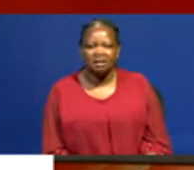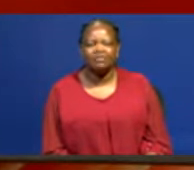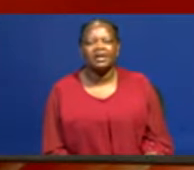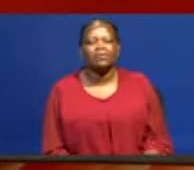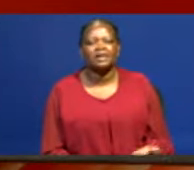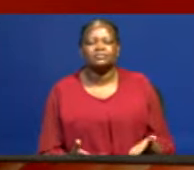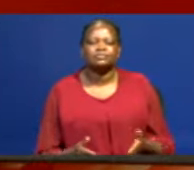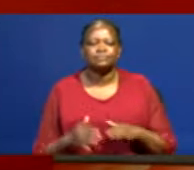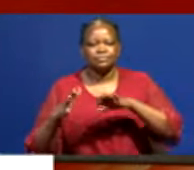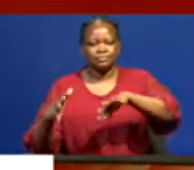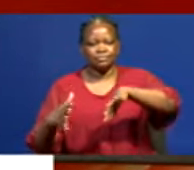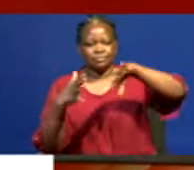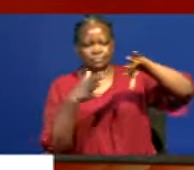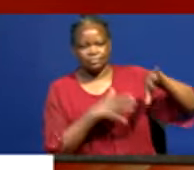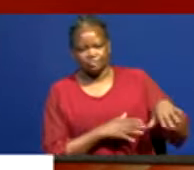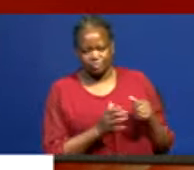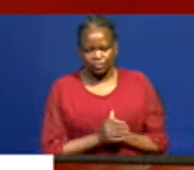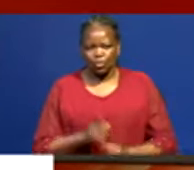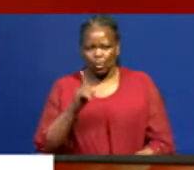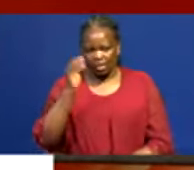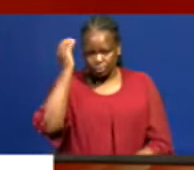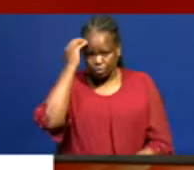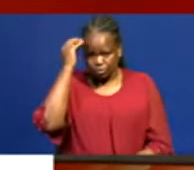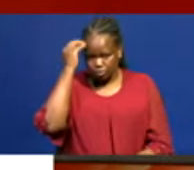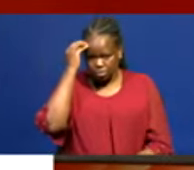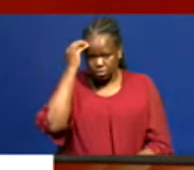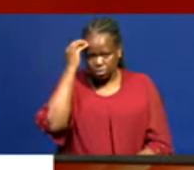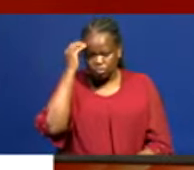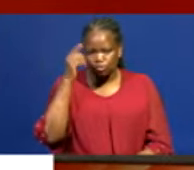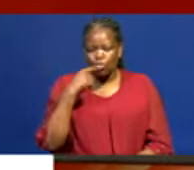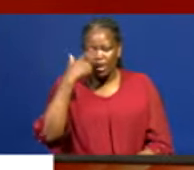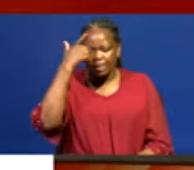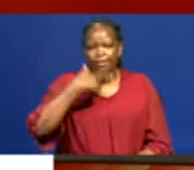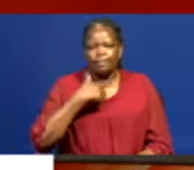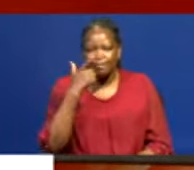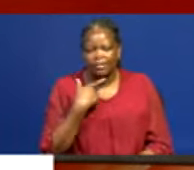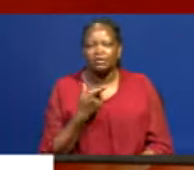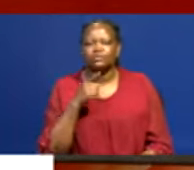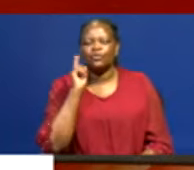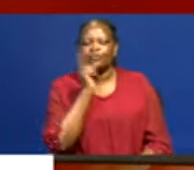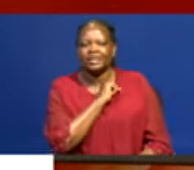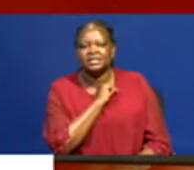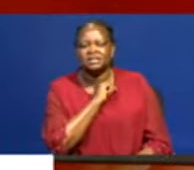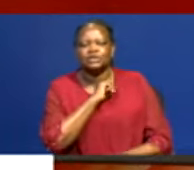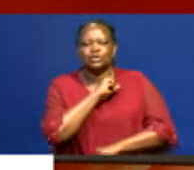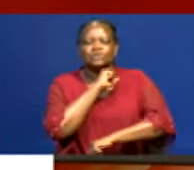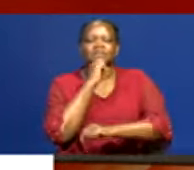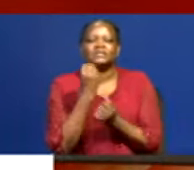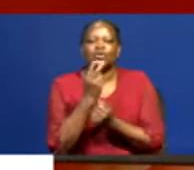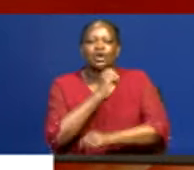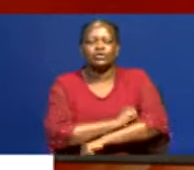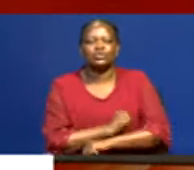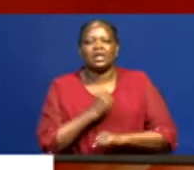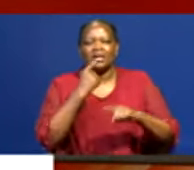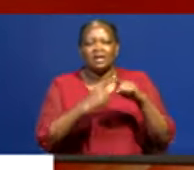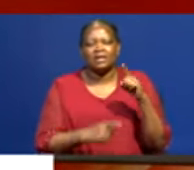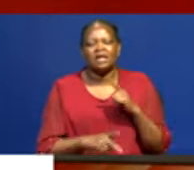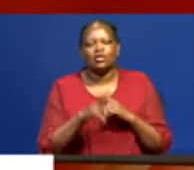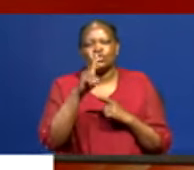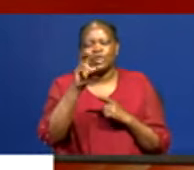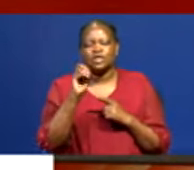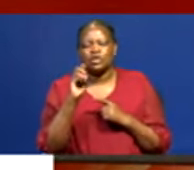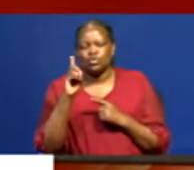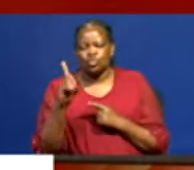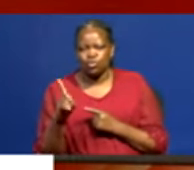Tukisonga mbele mtazamaji, mwanafunzi mmoja asiye na uwezo wa kuona ambaye alikamilisha elimu ya shule ya sekondari mwaka